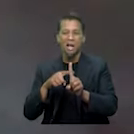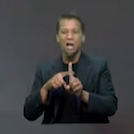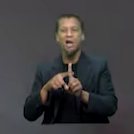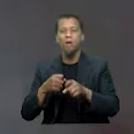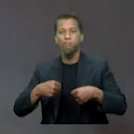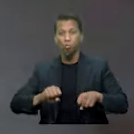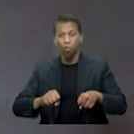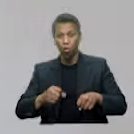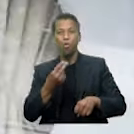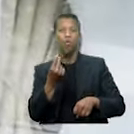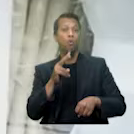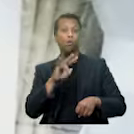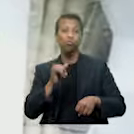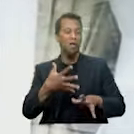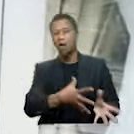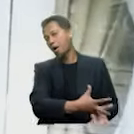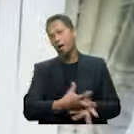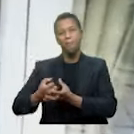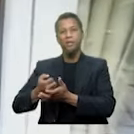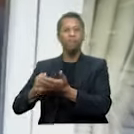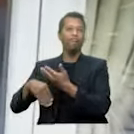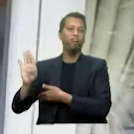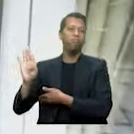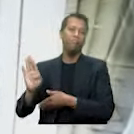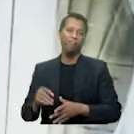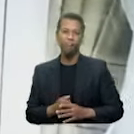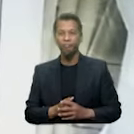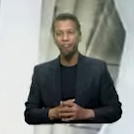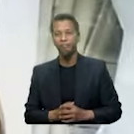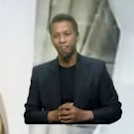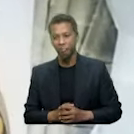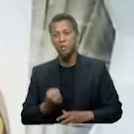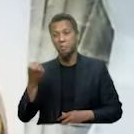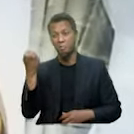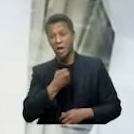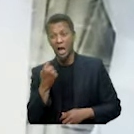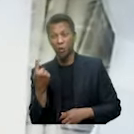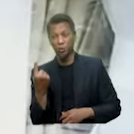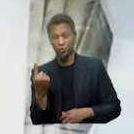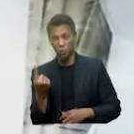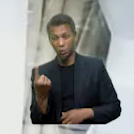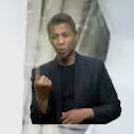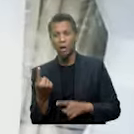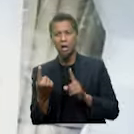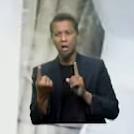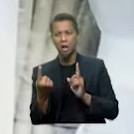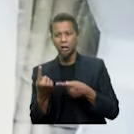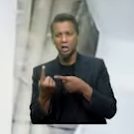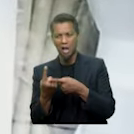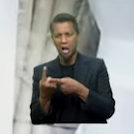rumah. Katanya pelaku sempat bergumul dengan korban ini. Informasi dari korban seperti